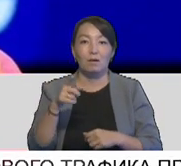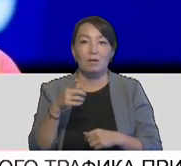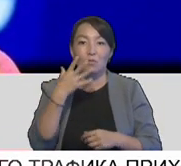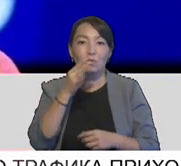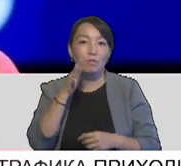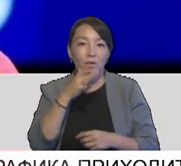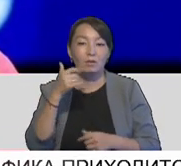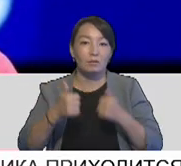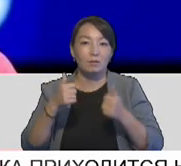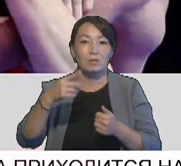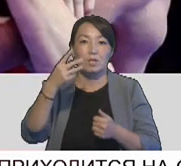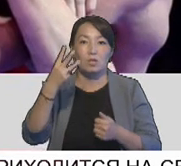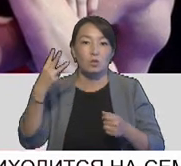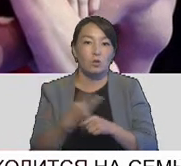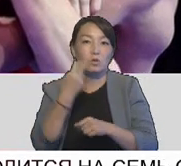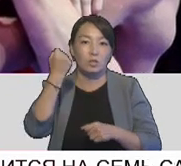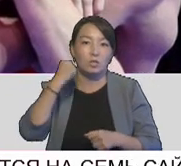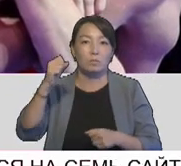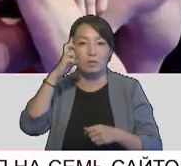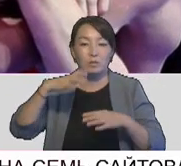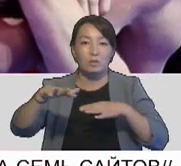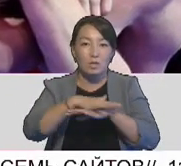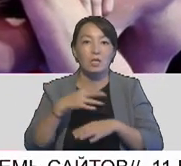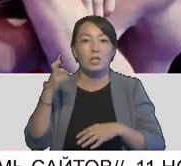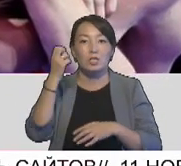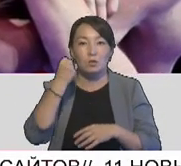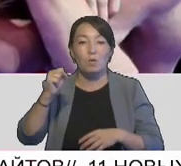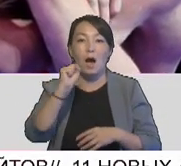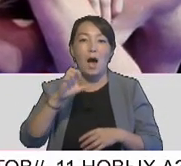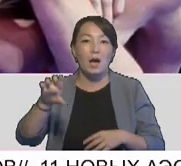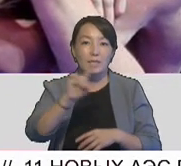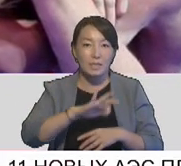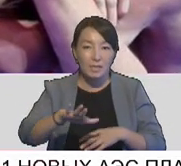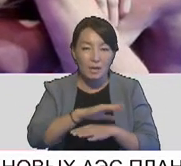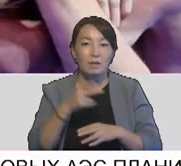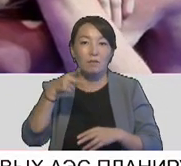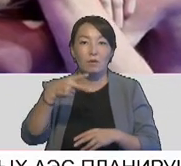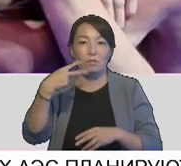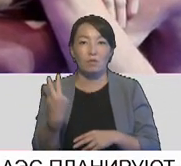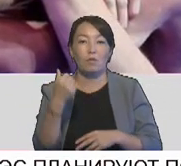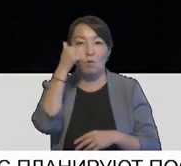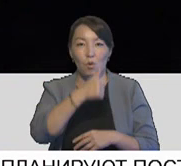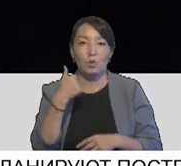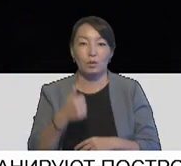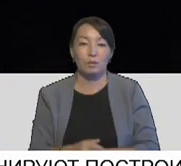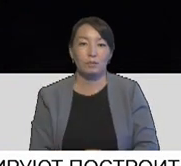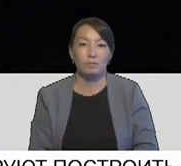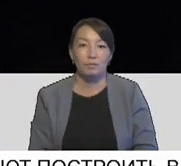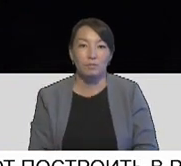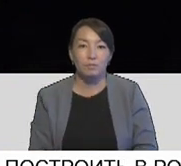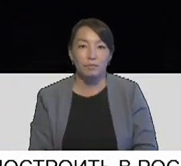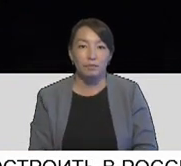категории является трёхкратный чемпионом страны чемпионом Азии 2022 года а